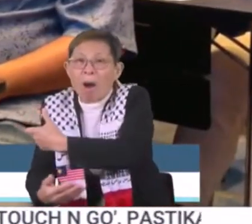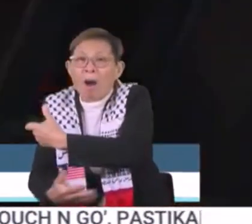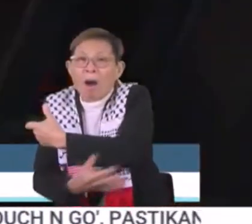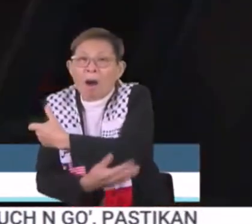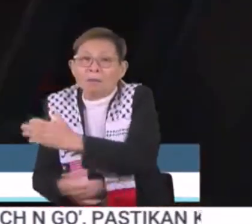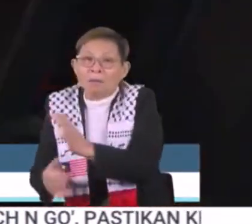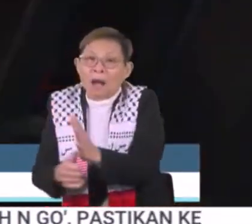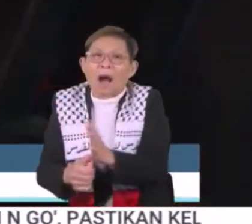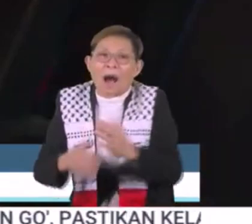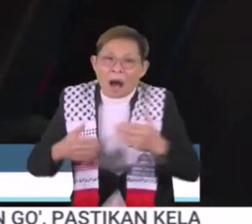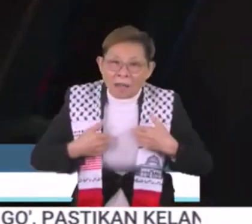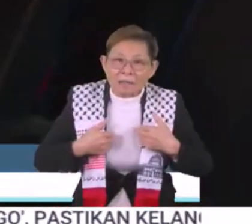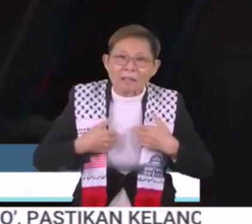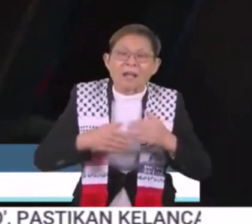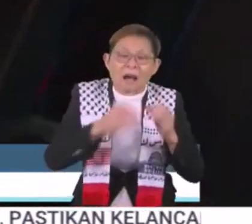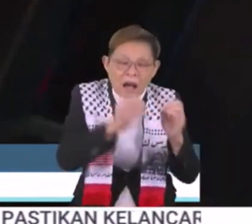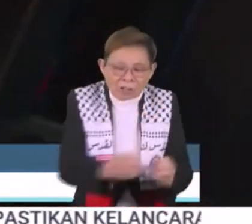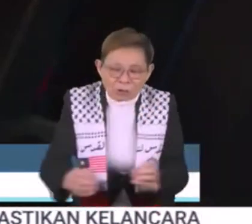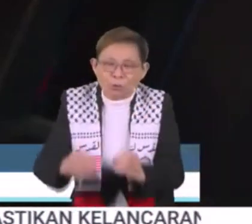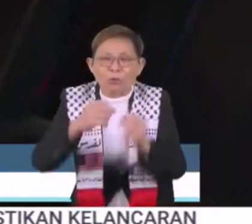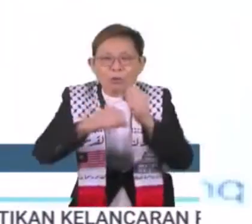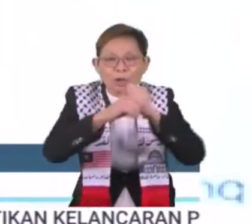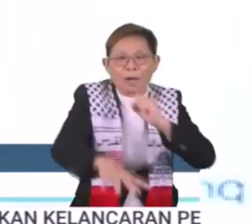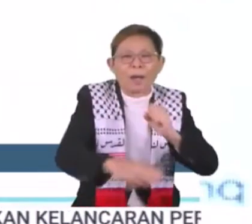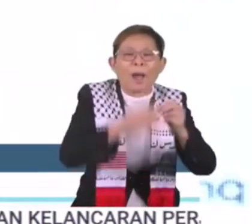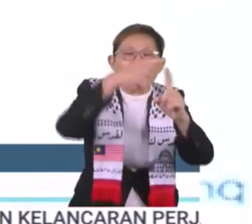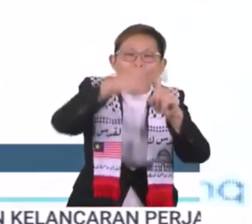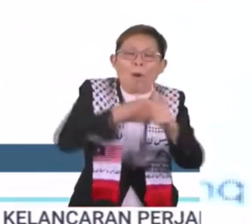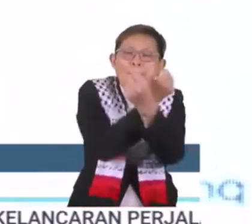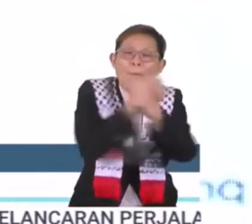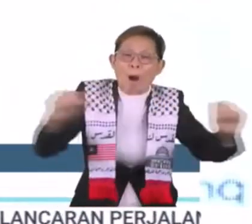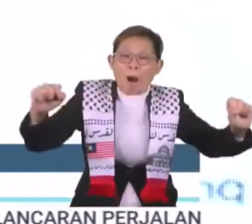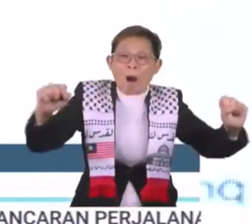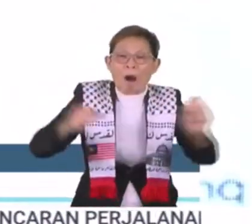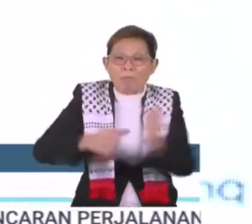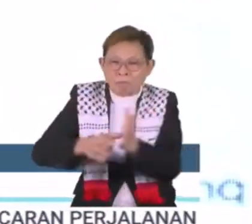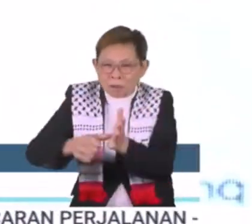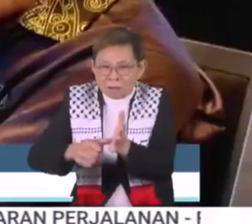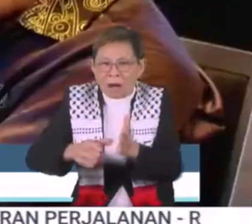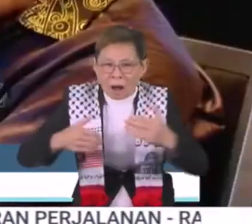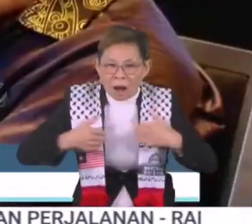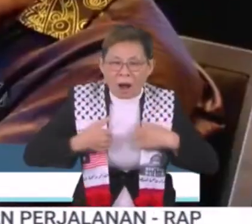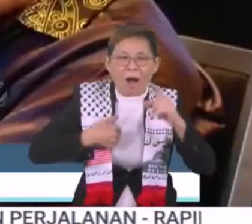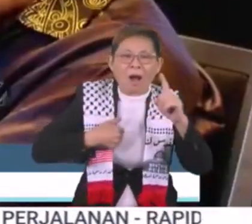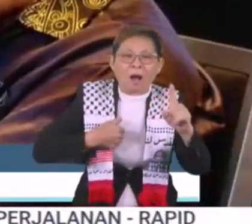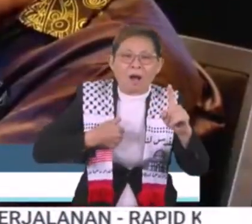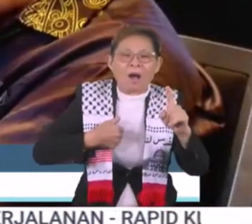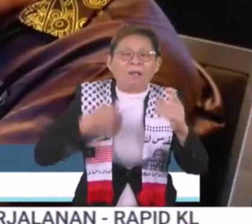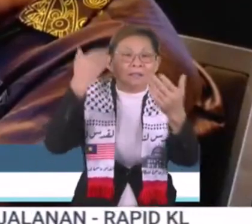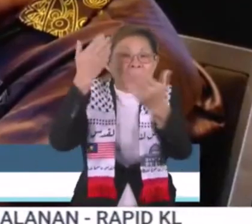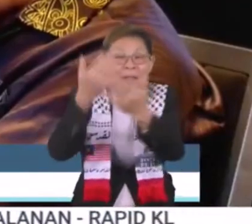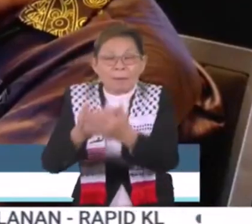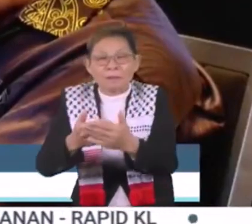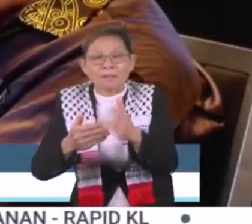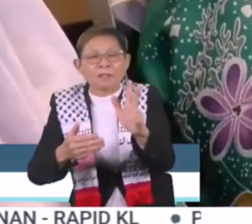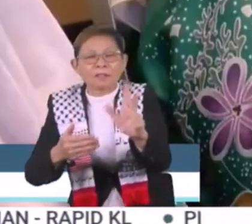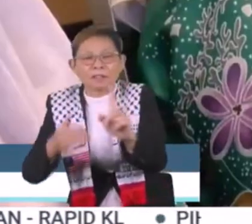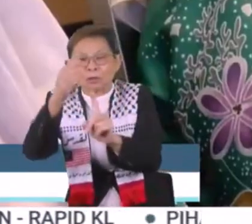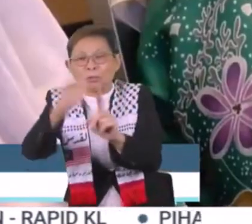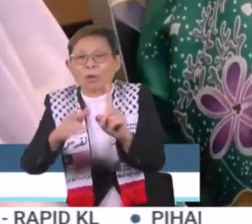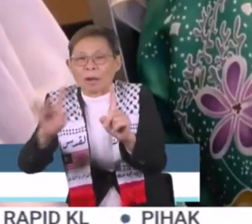MAIS ambil inisiatif anjur kempen Bulan Pembebasan Rikab 2024 yang diadakan bermula 1 hingga 31 Ogos